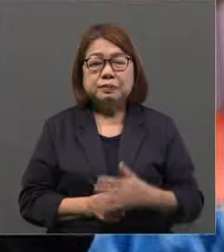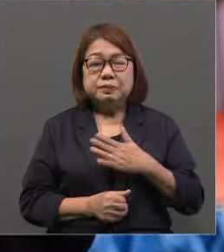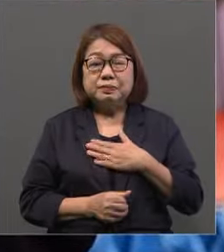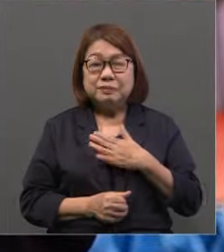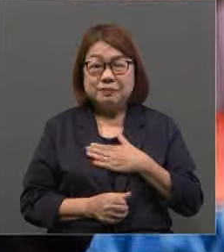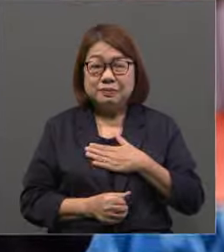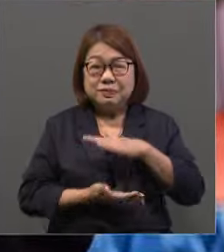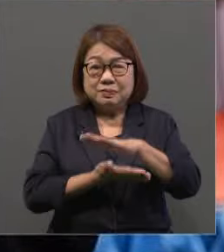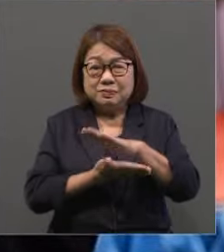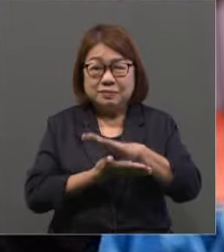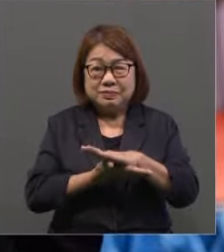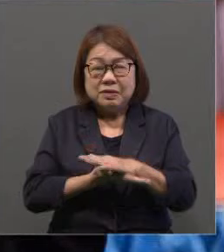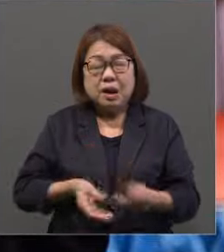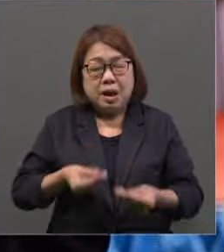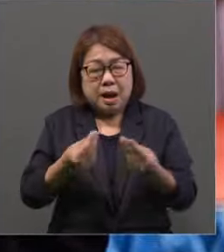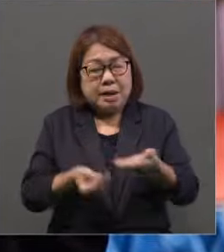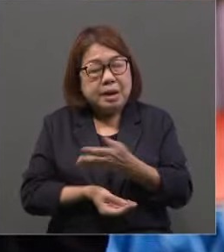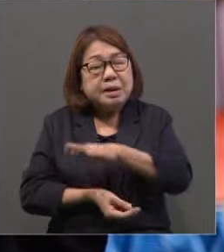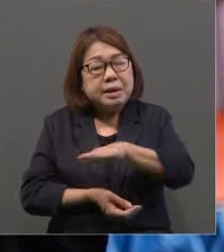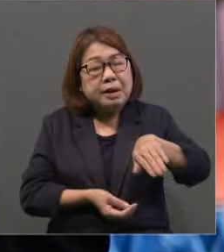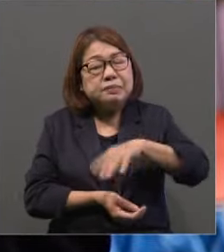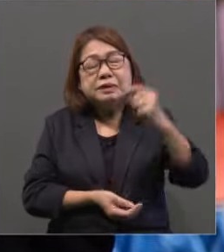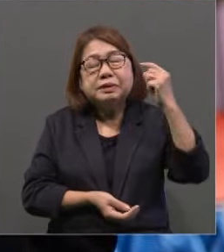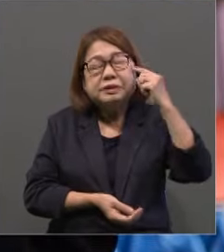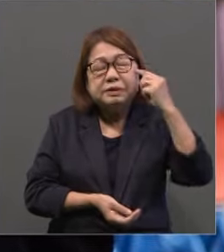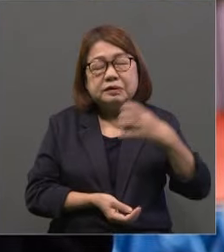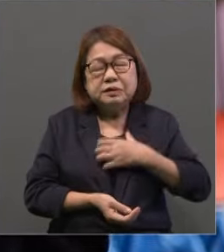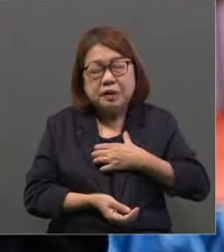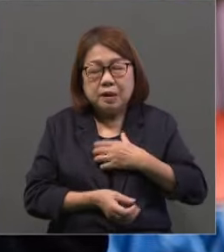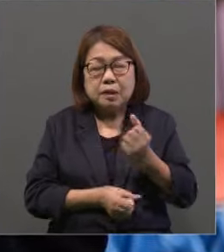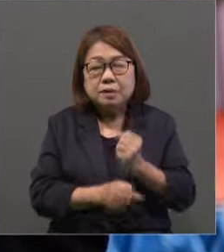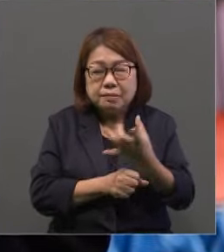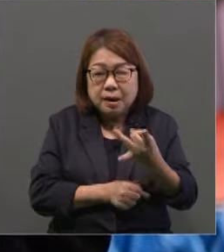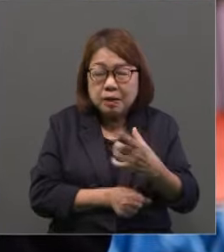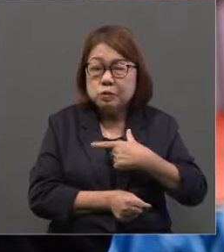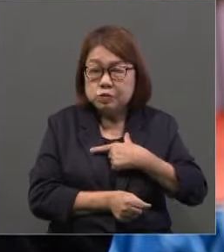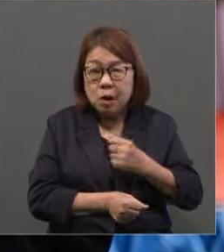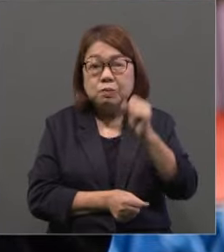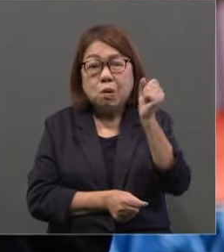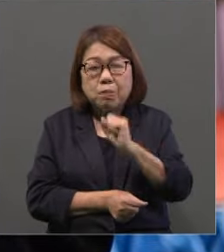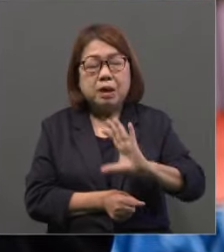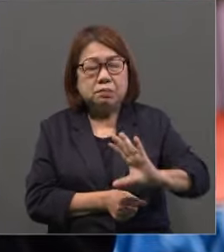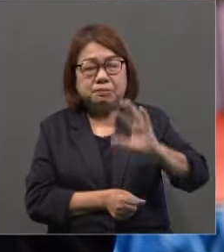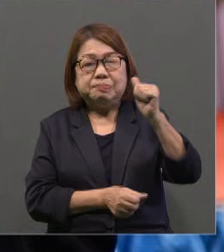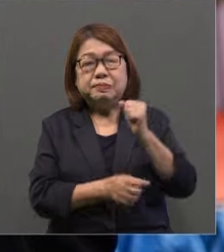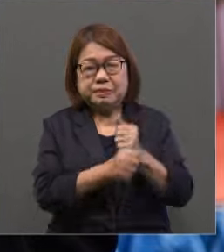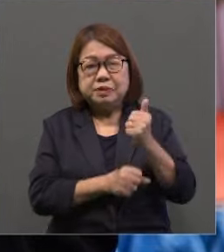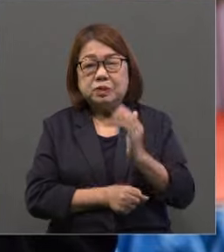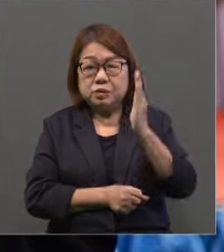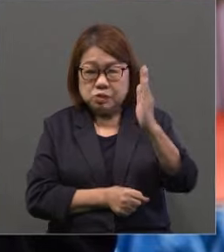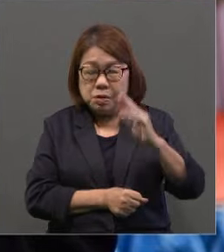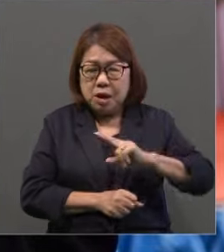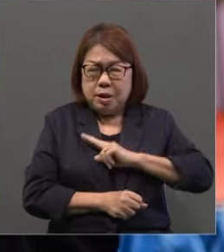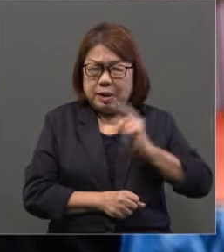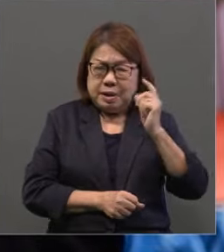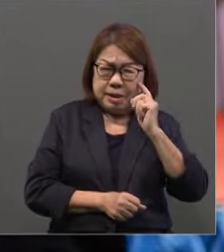ได้สารฝันให้กับเด็กสารฝันให้กับเด็กที่รักทางด้านดนตรีให้เขามีทางเลือกในการน